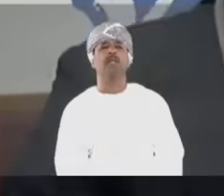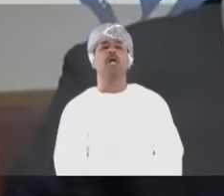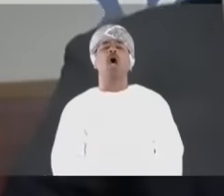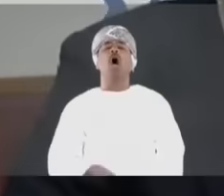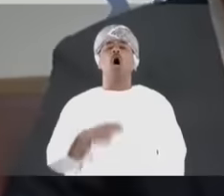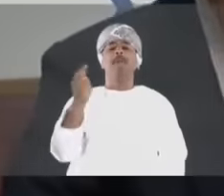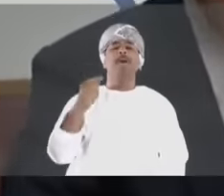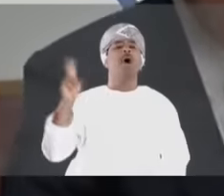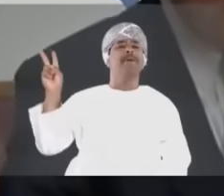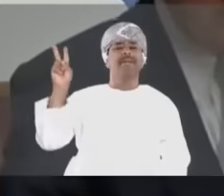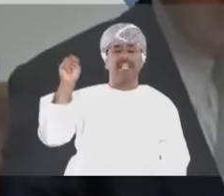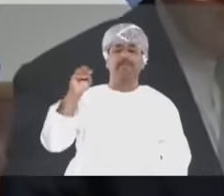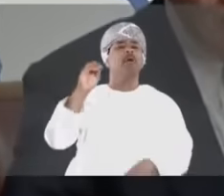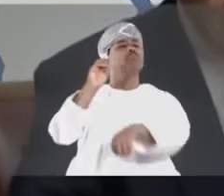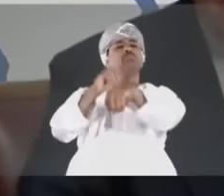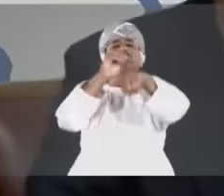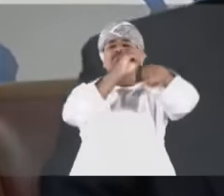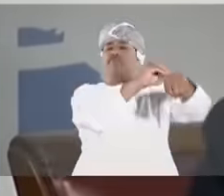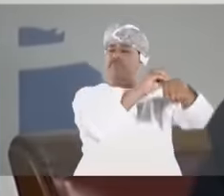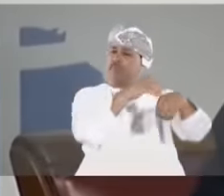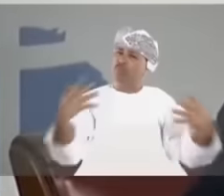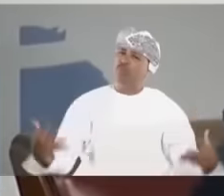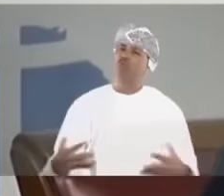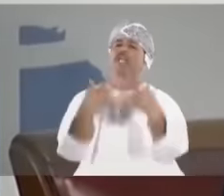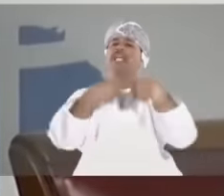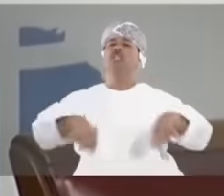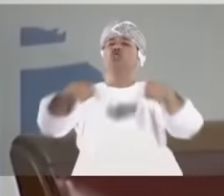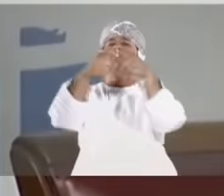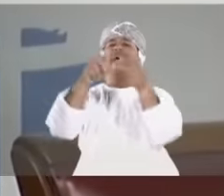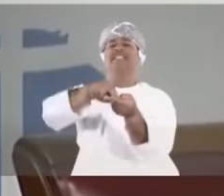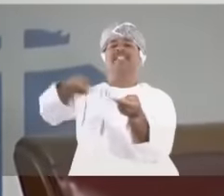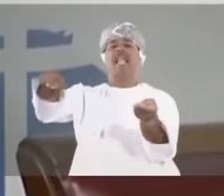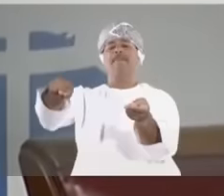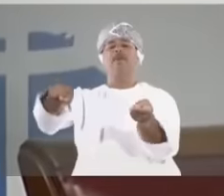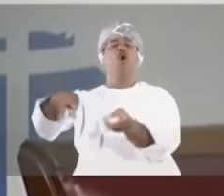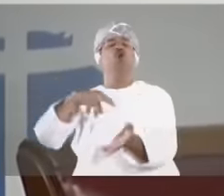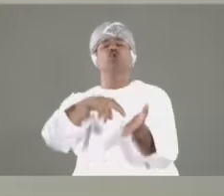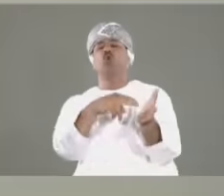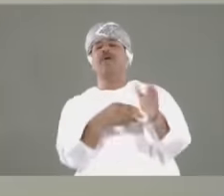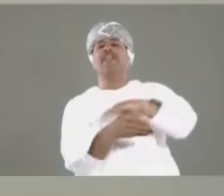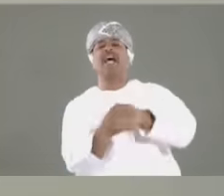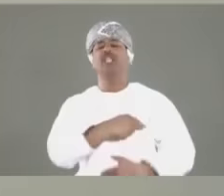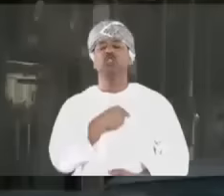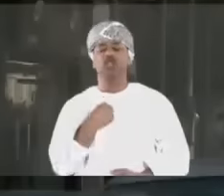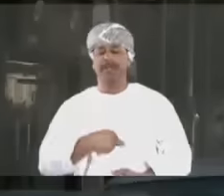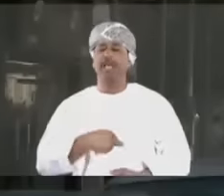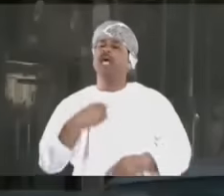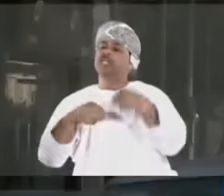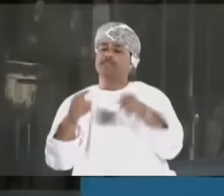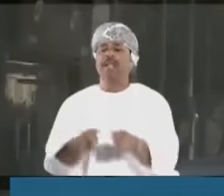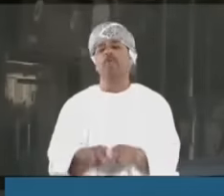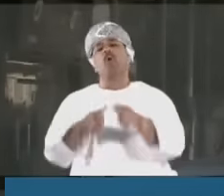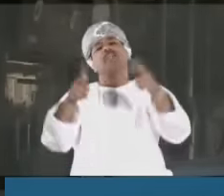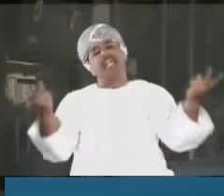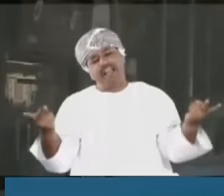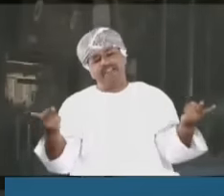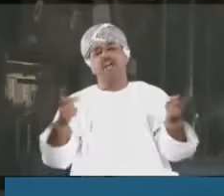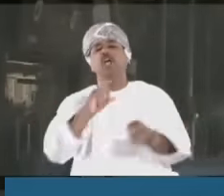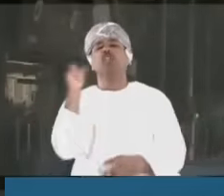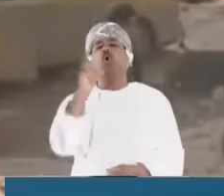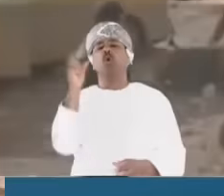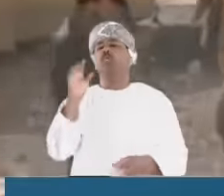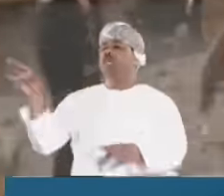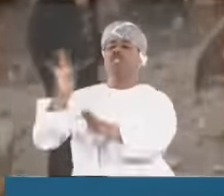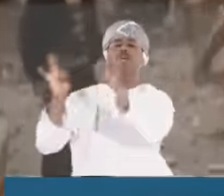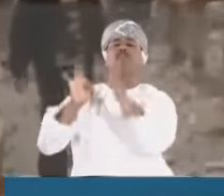الأمم المتحدة توجه دعوات المشاركة في محادثات السلام السورية بجنيف واستمرار اختلاف الأطراف الدولية بشأن